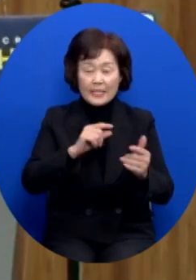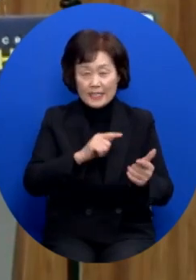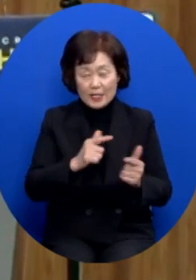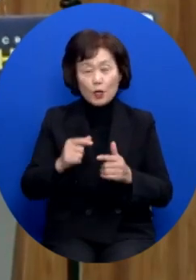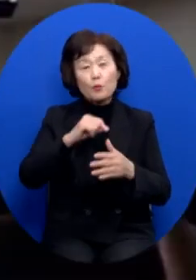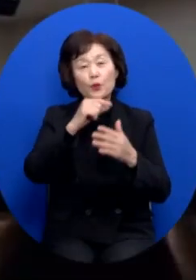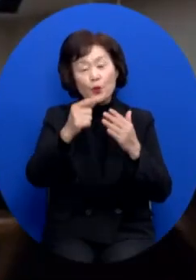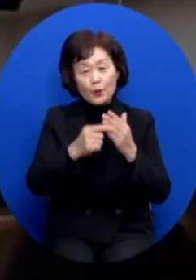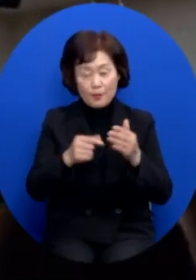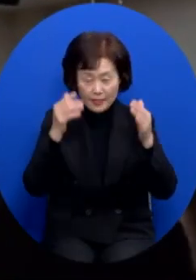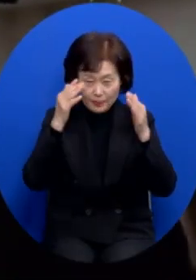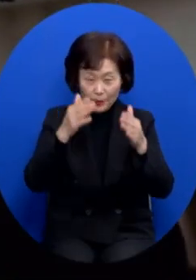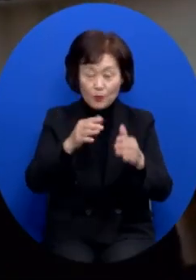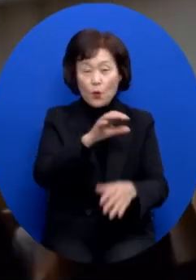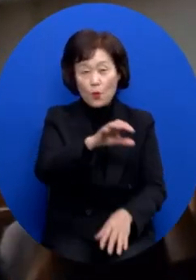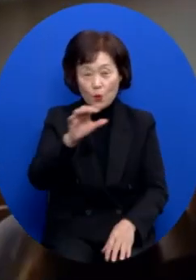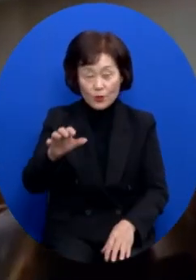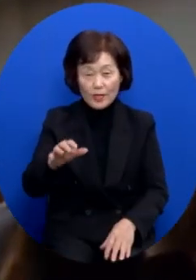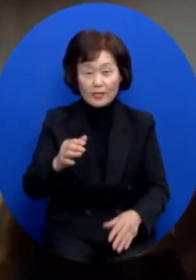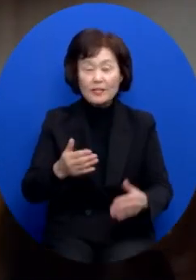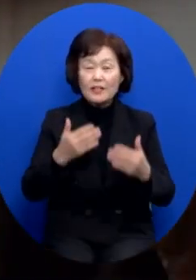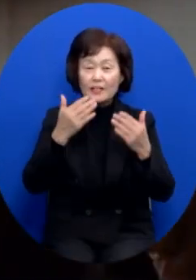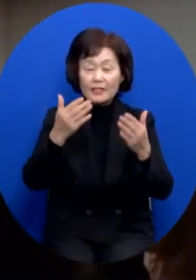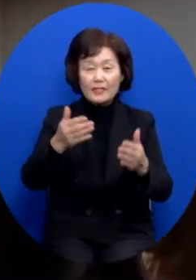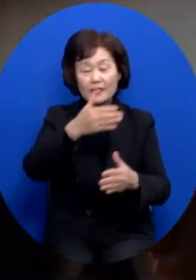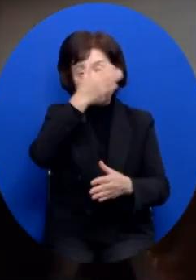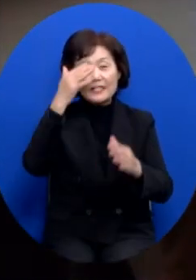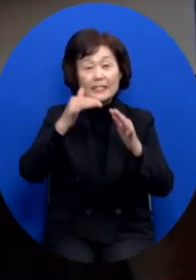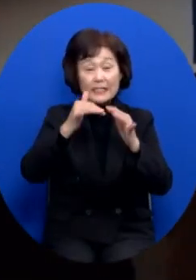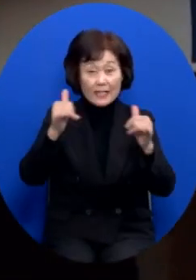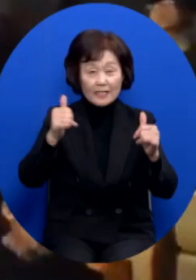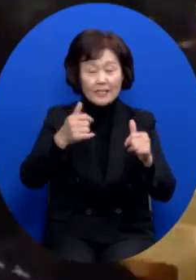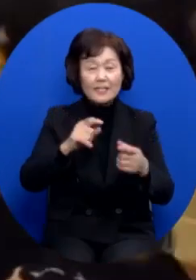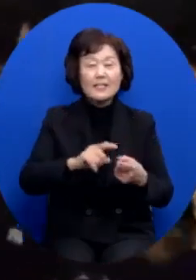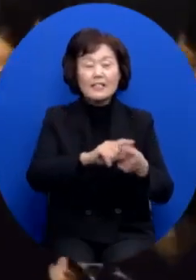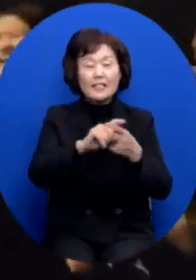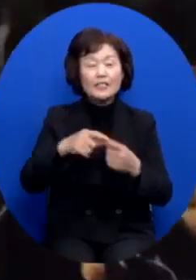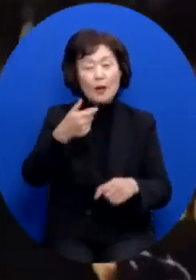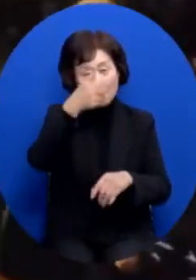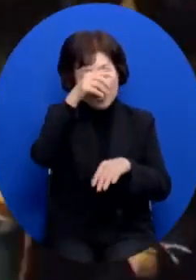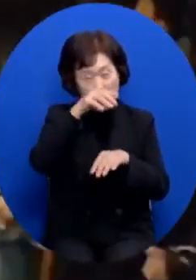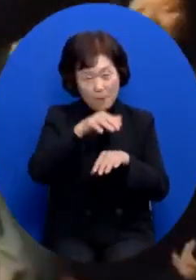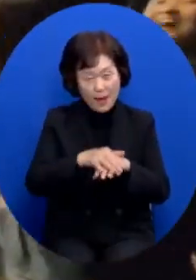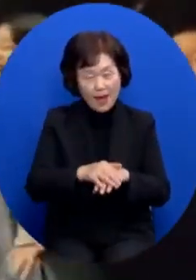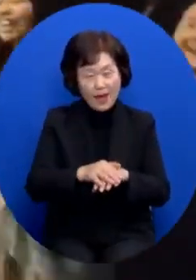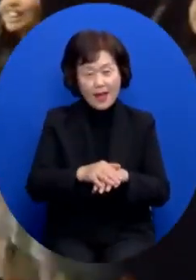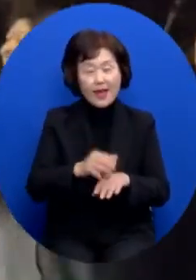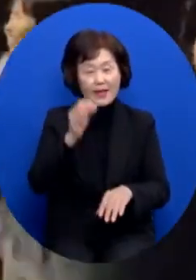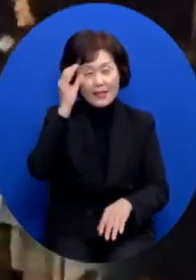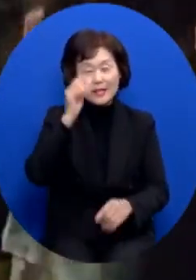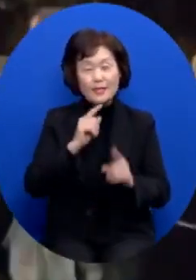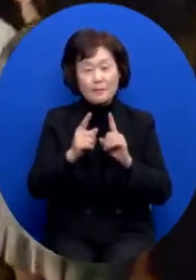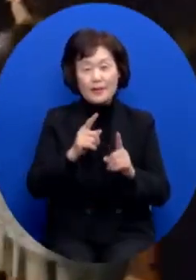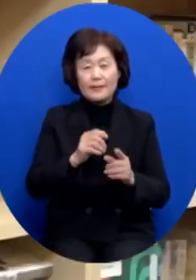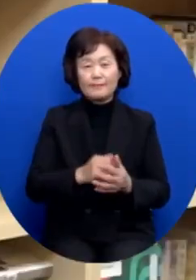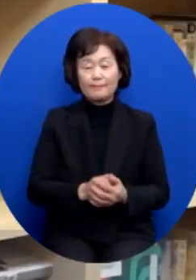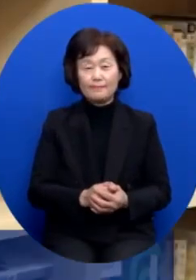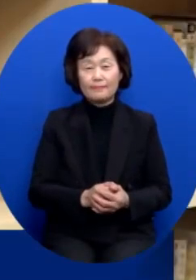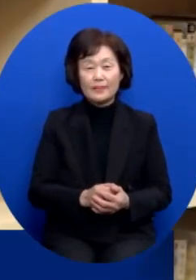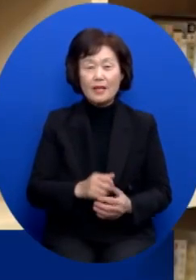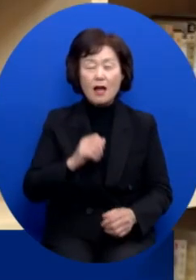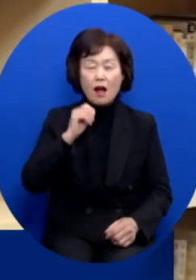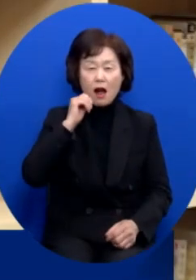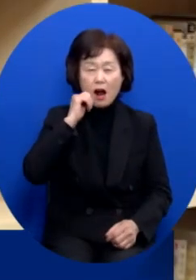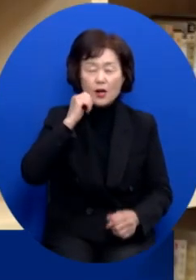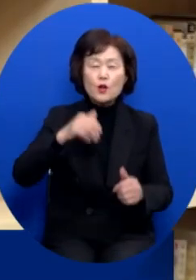있다며 곳곳에서 열릴 청년 연합 집회를 영성 회복 운동으로 이어지길 소망한다고 강조했습니다. 이 어려운